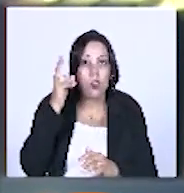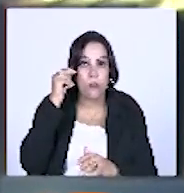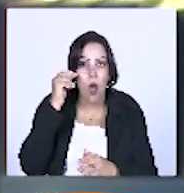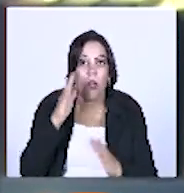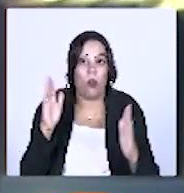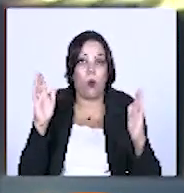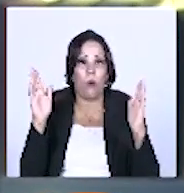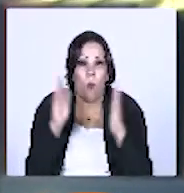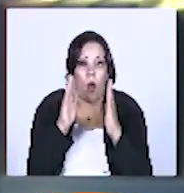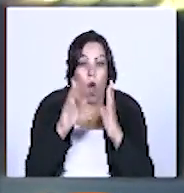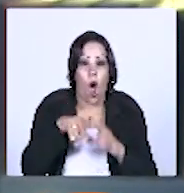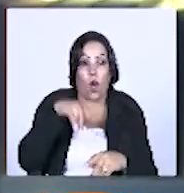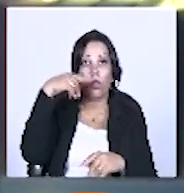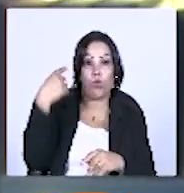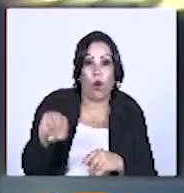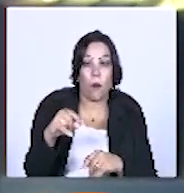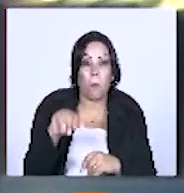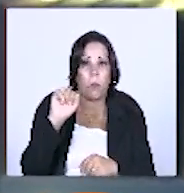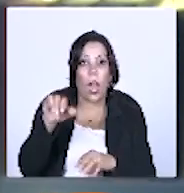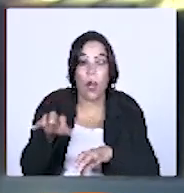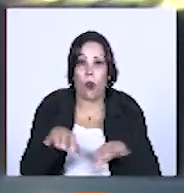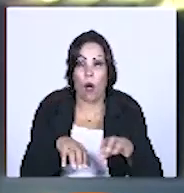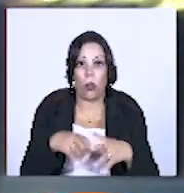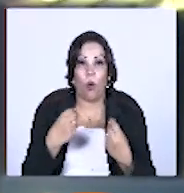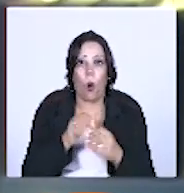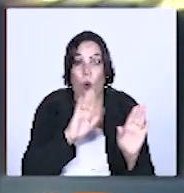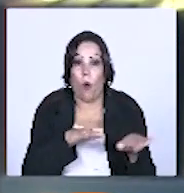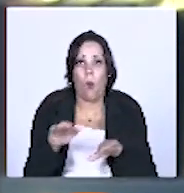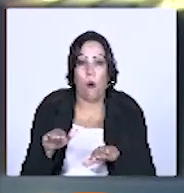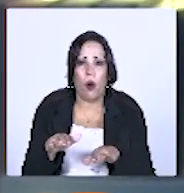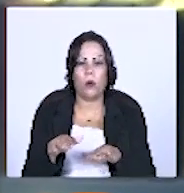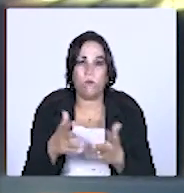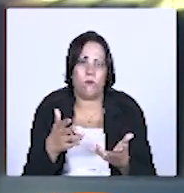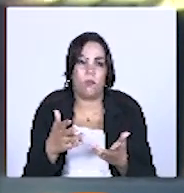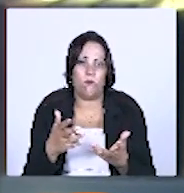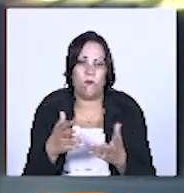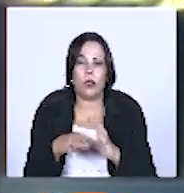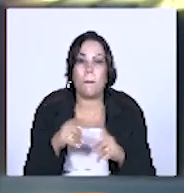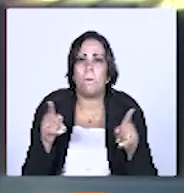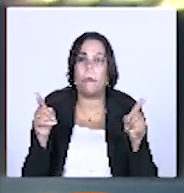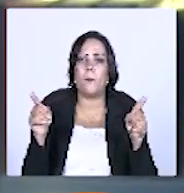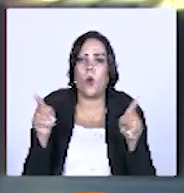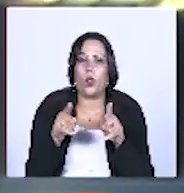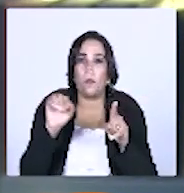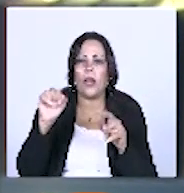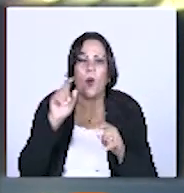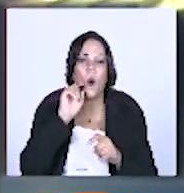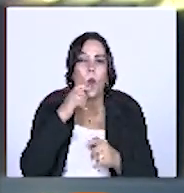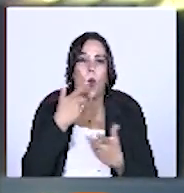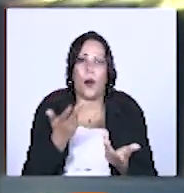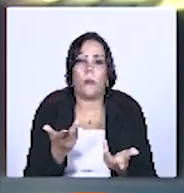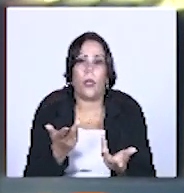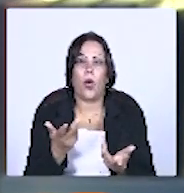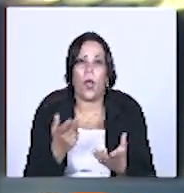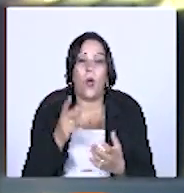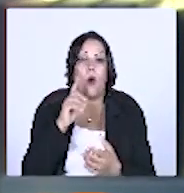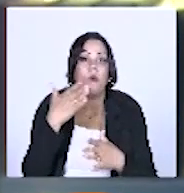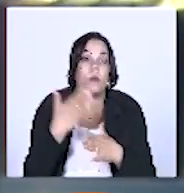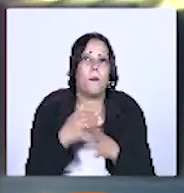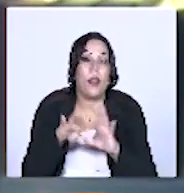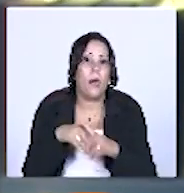ستواجه ضربات ايرانيه في المقابل وايه حدود الضربات دي وماذا تتسبب